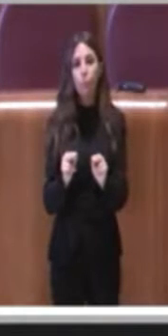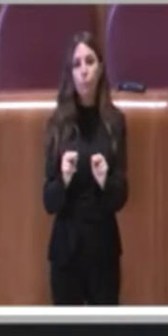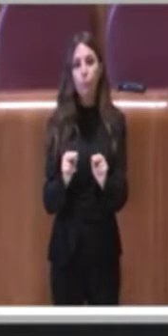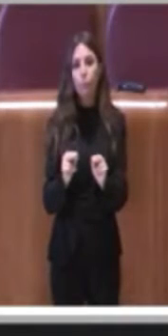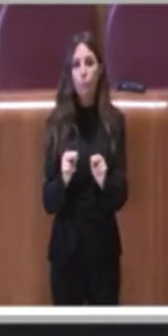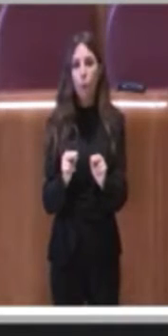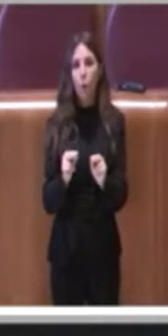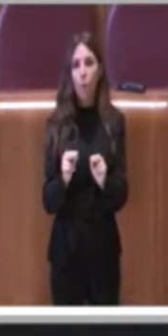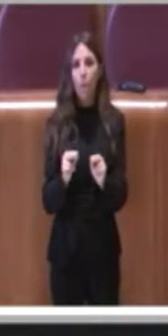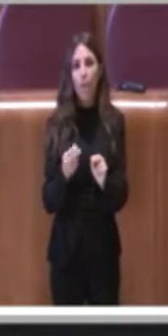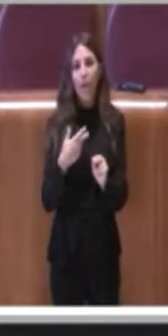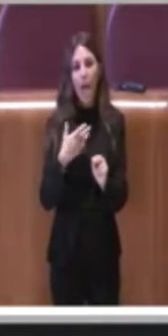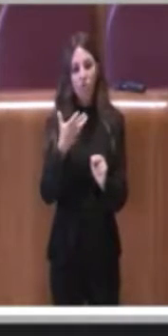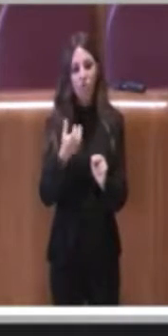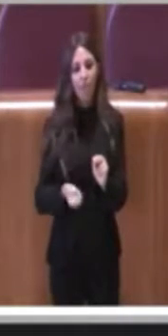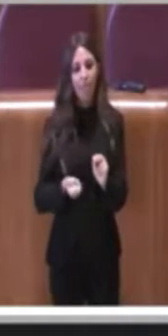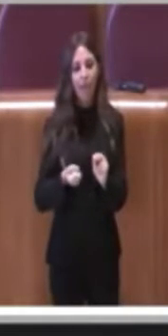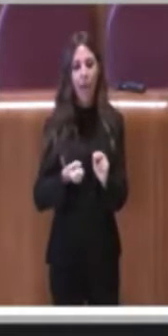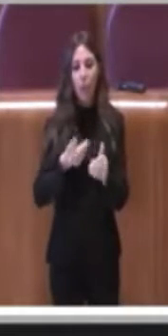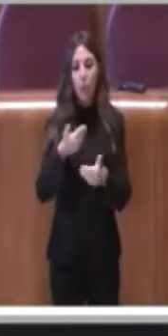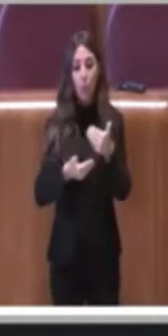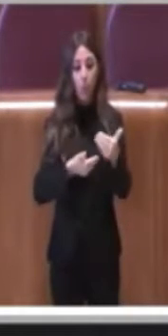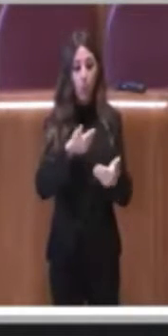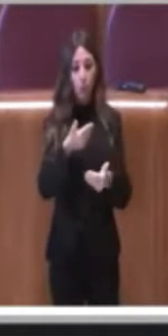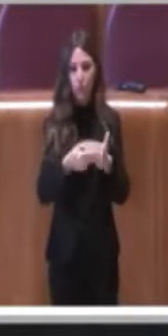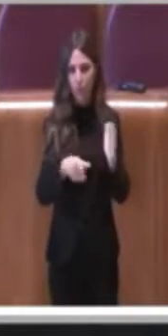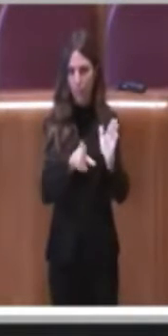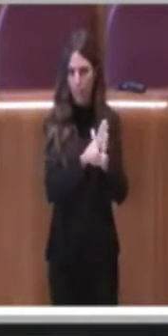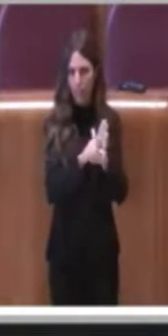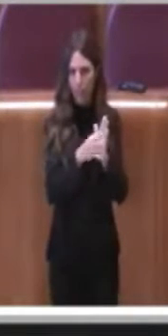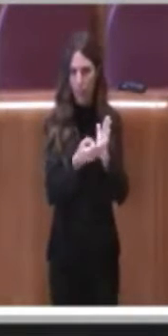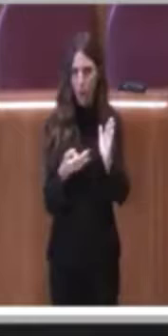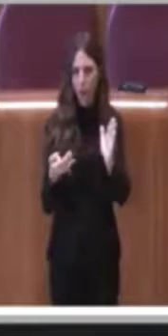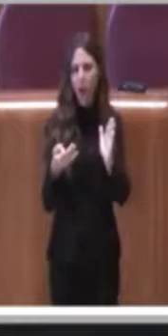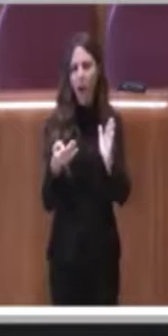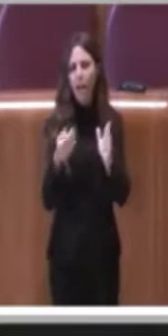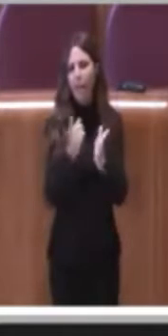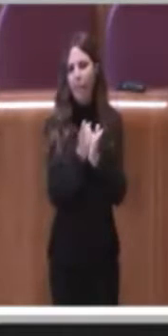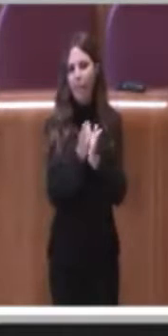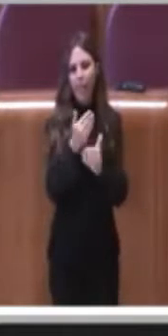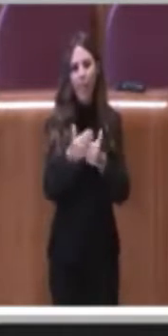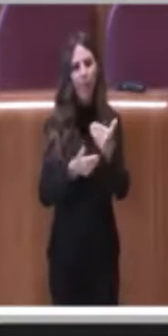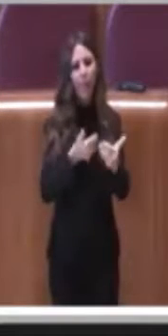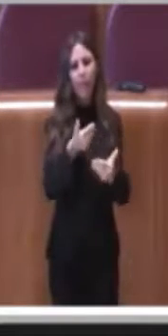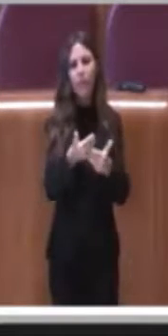bloccare una procedura che è più che lecita e deve fare il suo corso. Sì. Poi